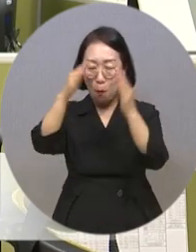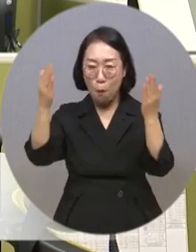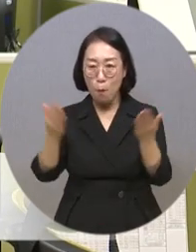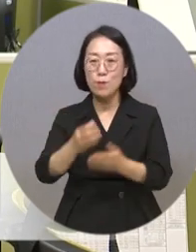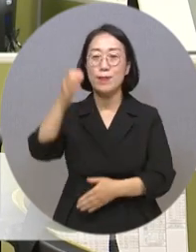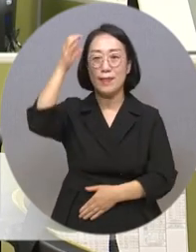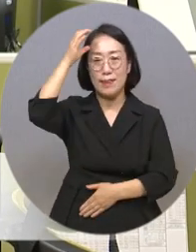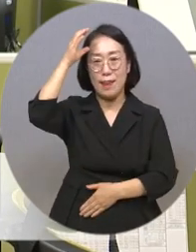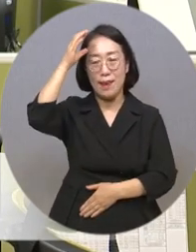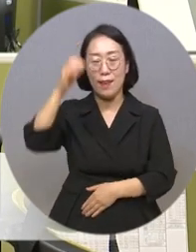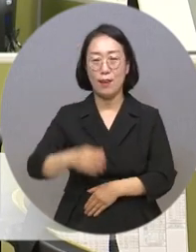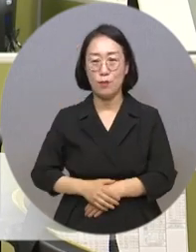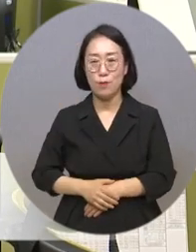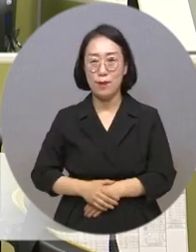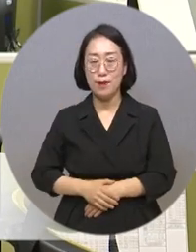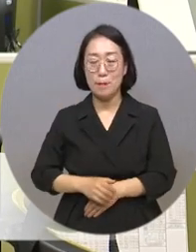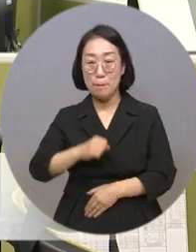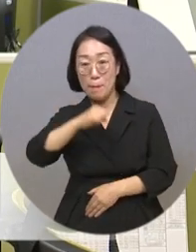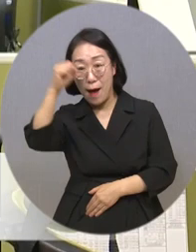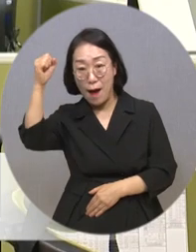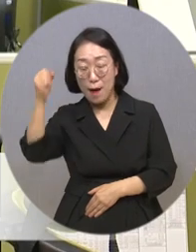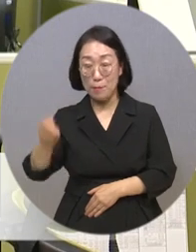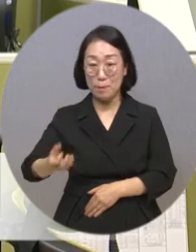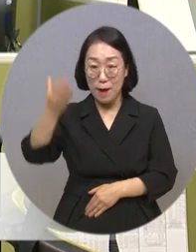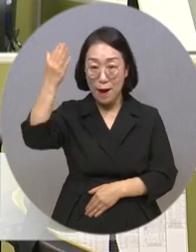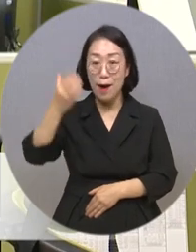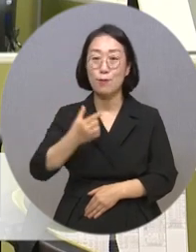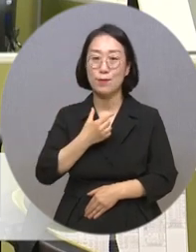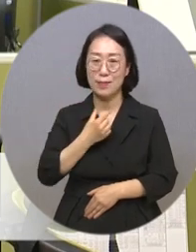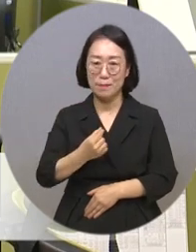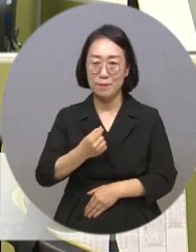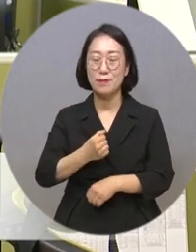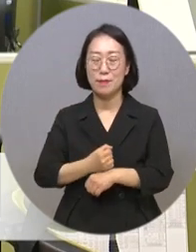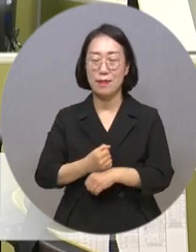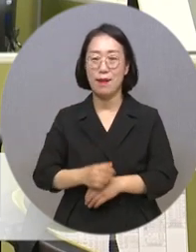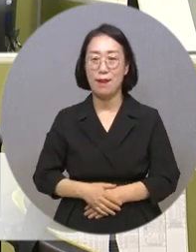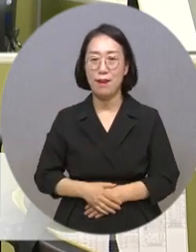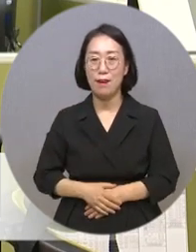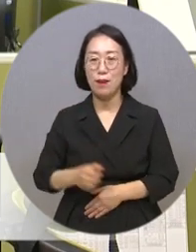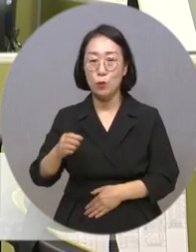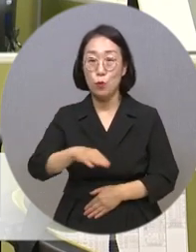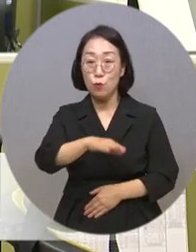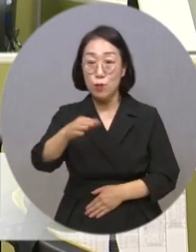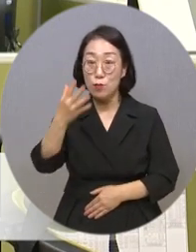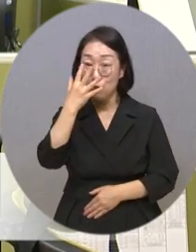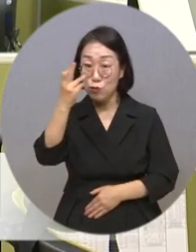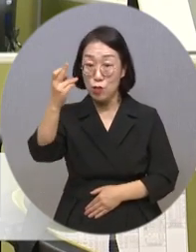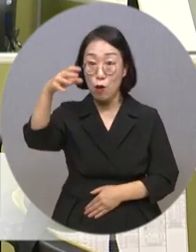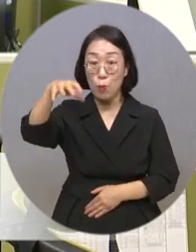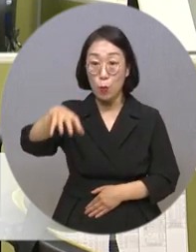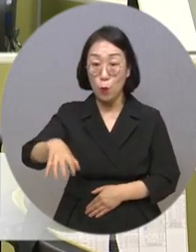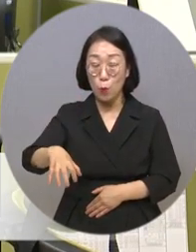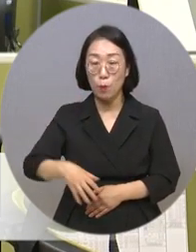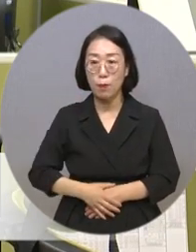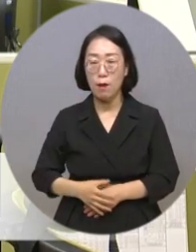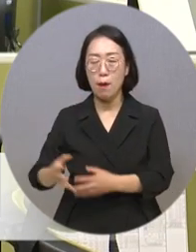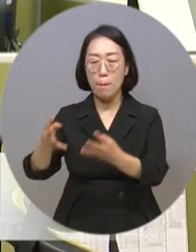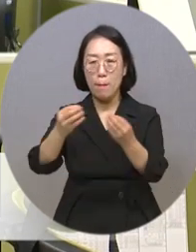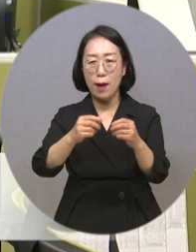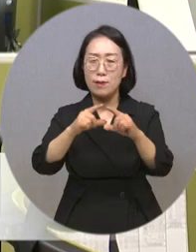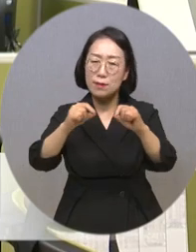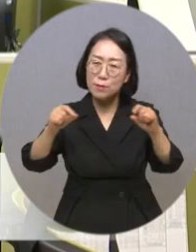5만 체육인들에게 승리의 환희와 영광을 안겨드리고 싶습니다. 그리고 저희 고장 순천에는 많은